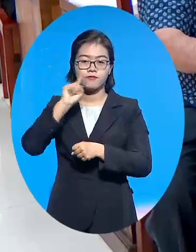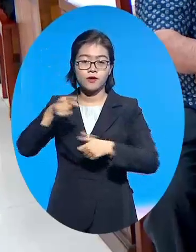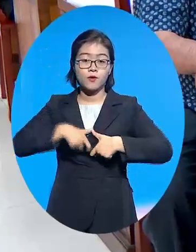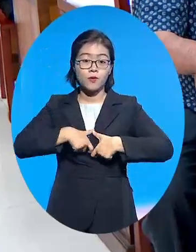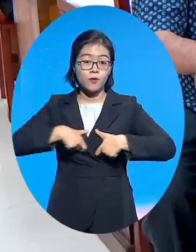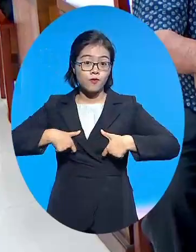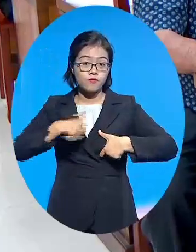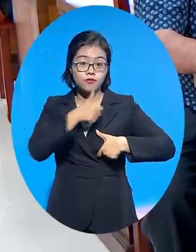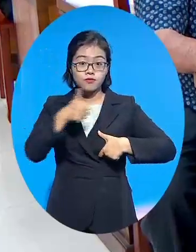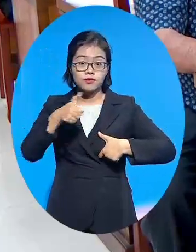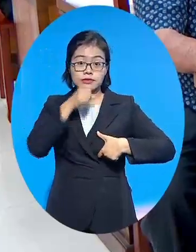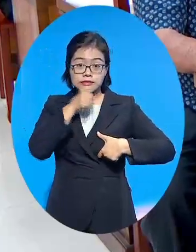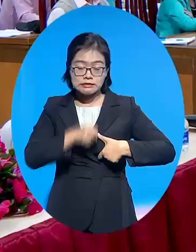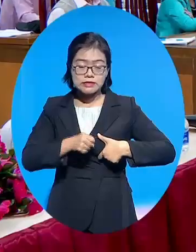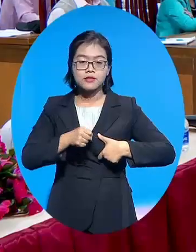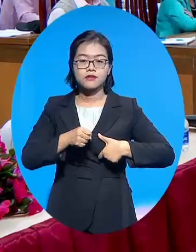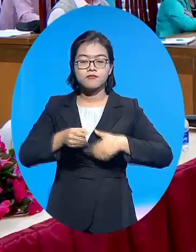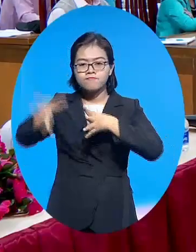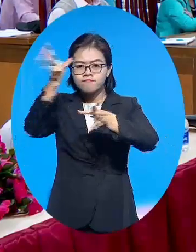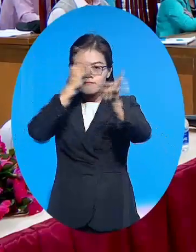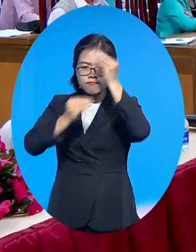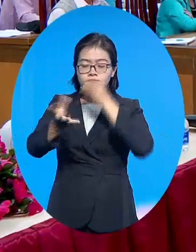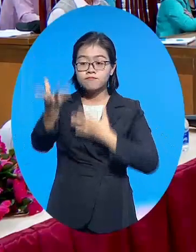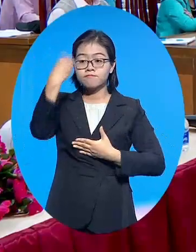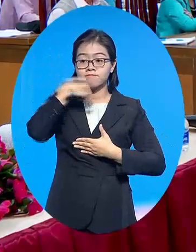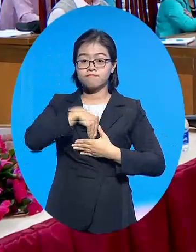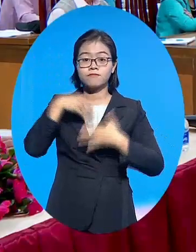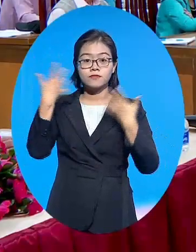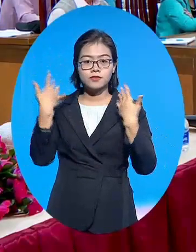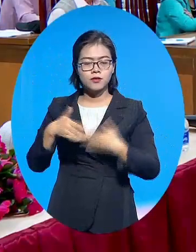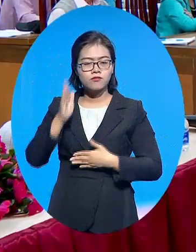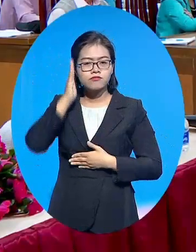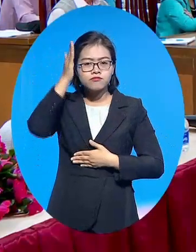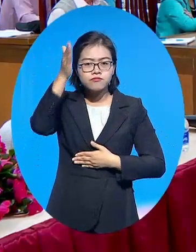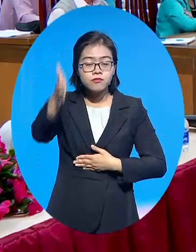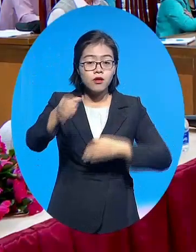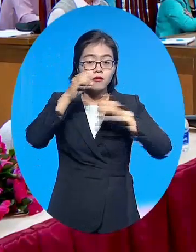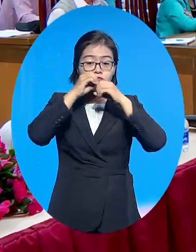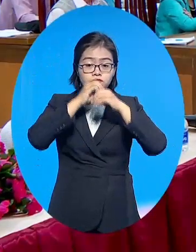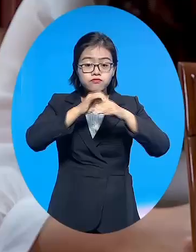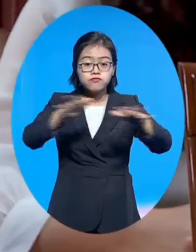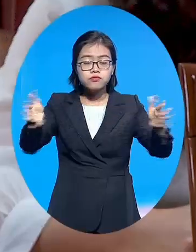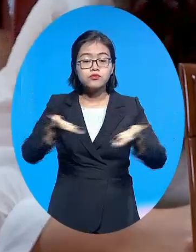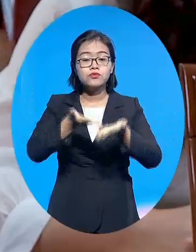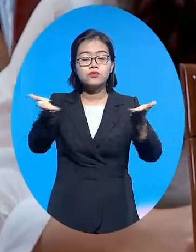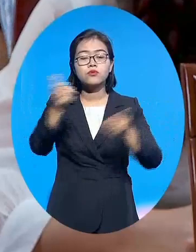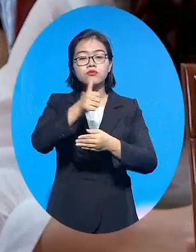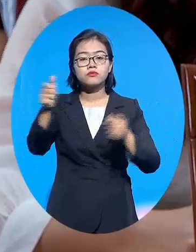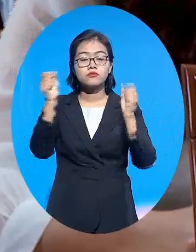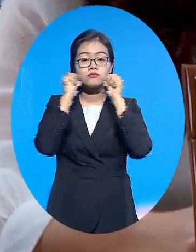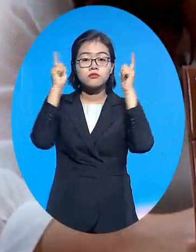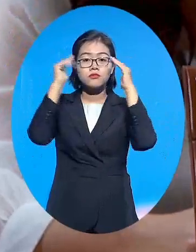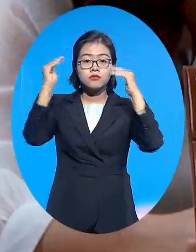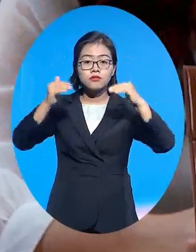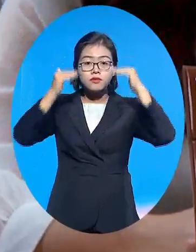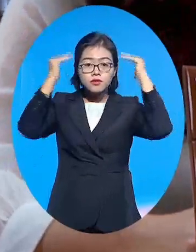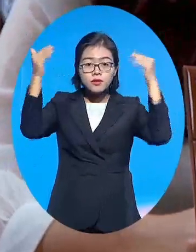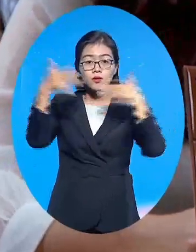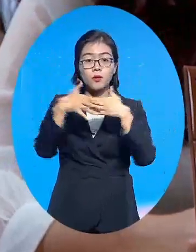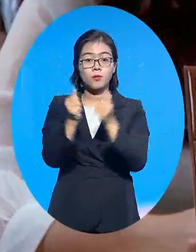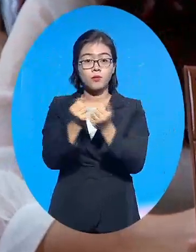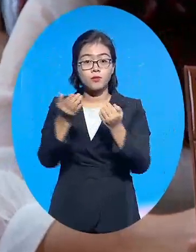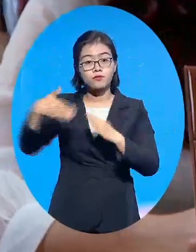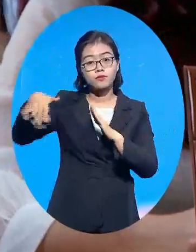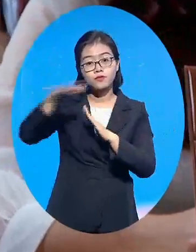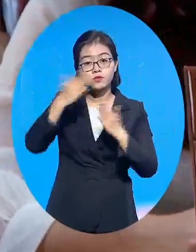thu đầy đủ hiệu quả các chuyên đề trong buổi tập huấn Từ đó góp phần tuyên truyền nâng cao nhận thức của cho người dân cộng đồng trong bảo vệ môi trường An Ninh